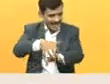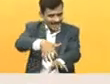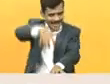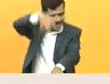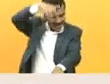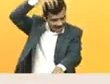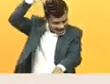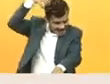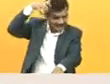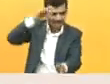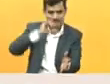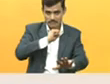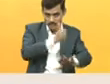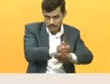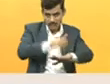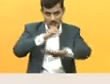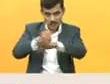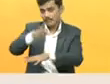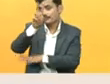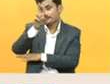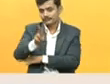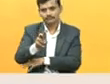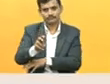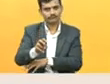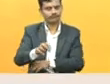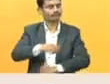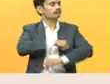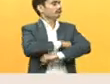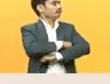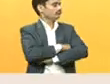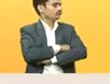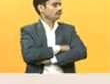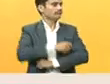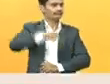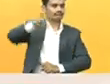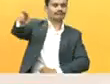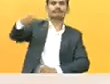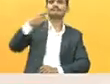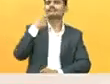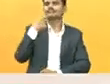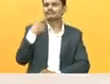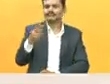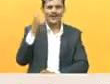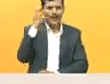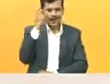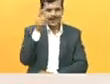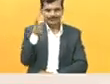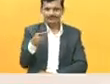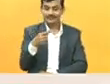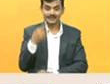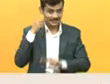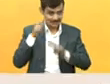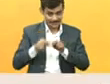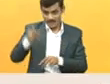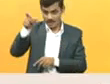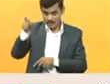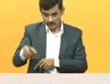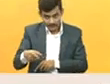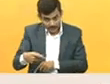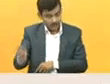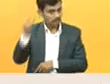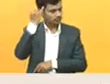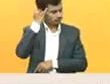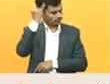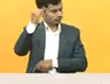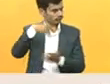प्यारे देशवासियों, स्वामी विवेकानंद जी ने कहा था, जिस व्यक्ति में अपने आइडिया को लेकर